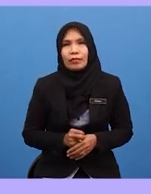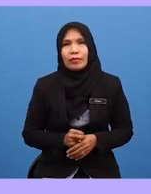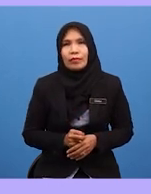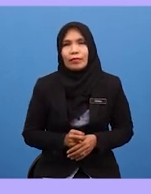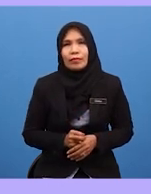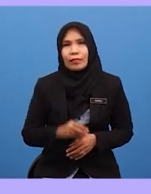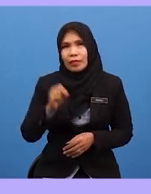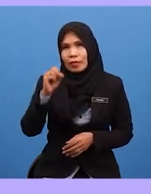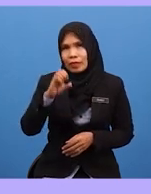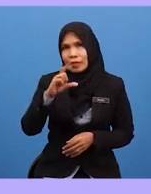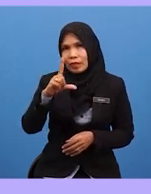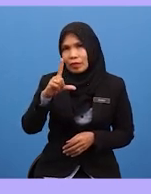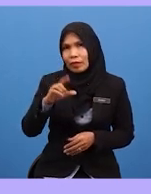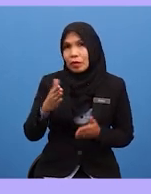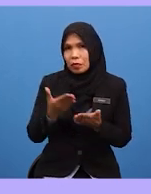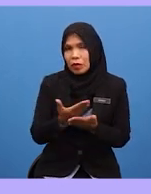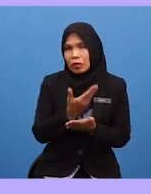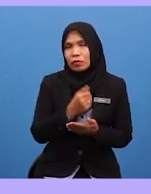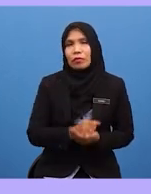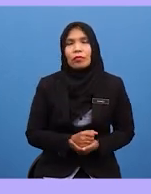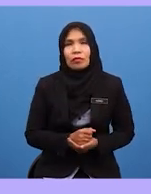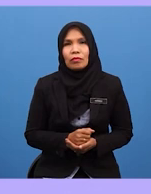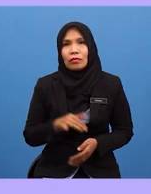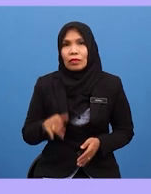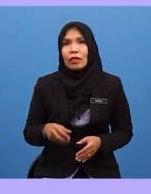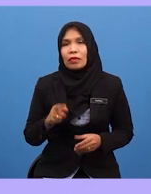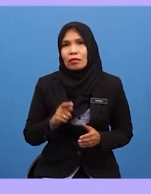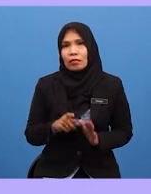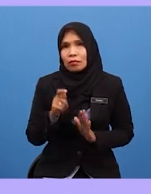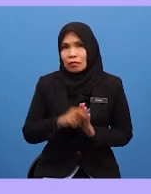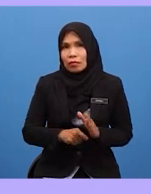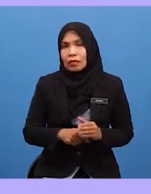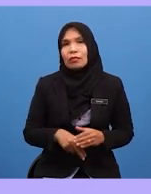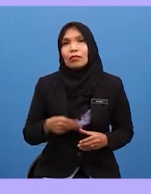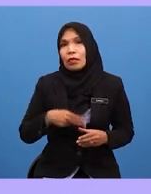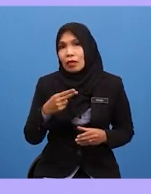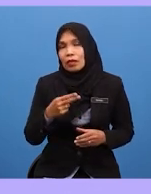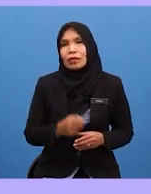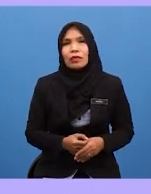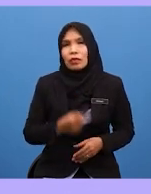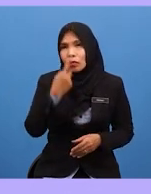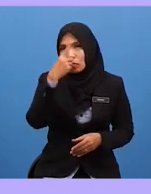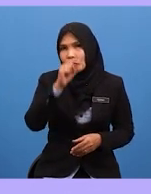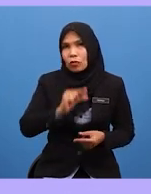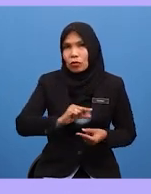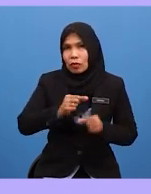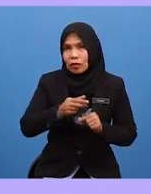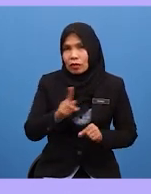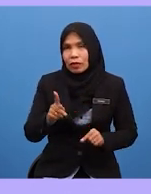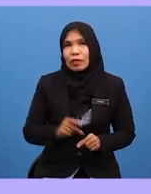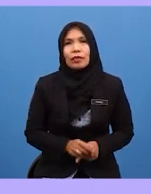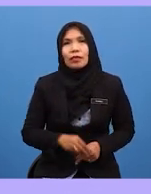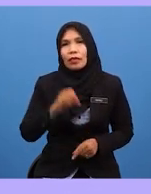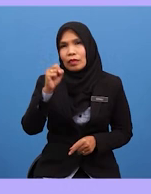Sel-sel baharu yang terhasil hanya untuk menggantikan sel-sel yang telah mati.